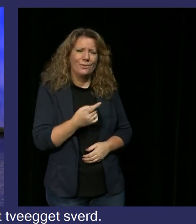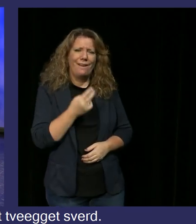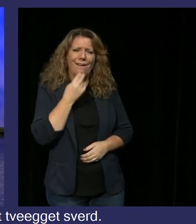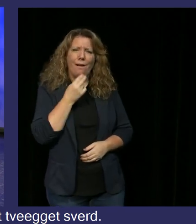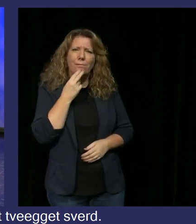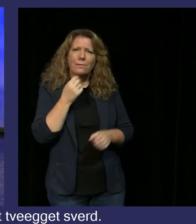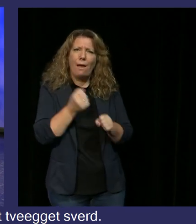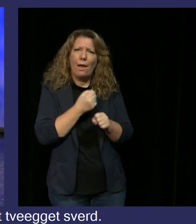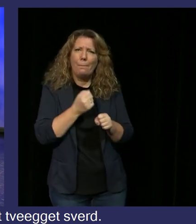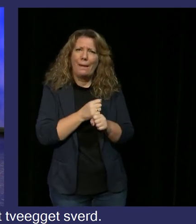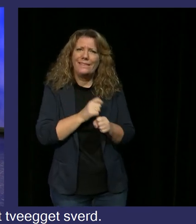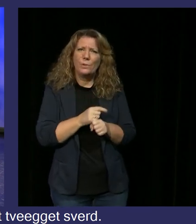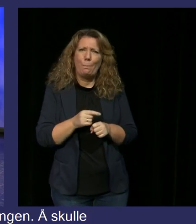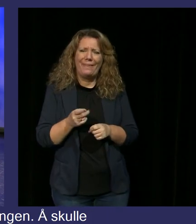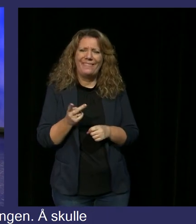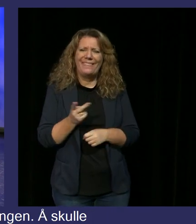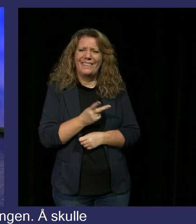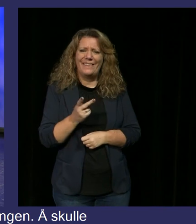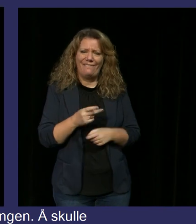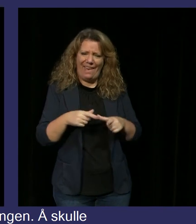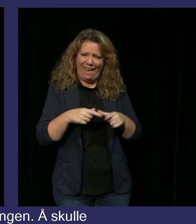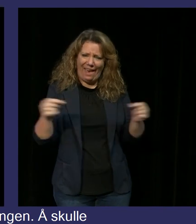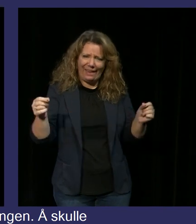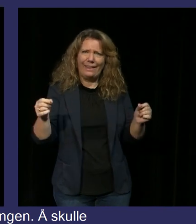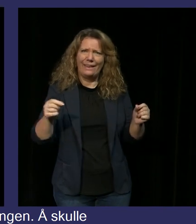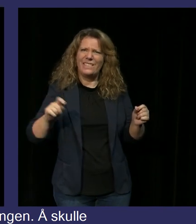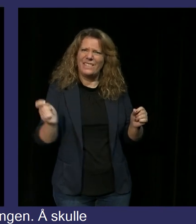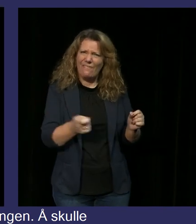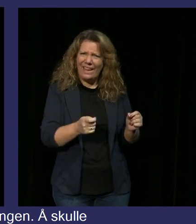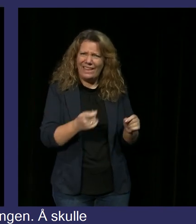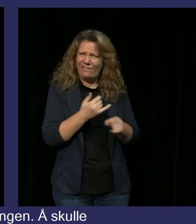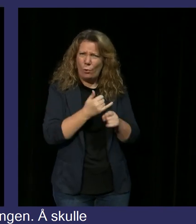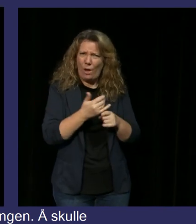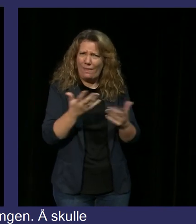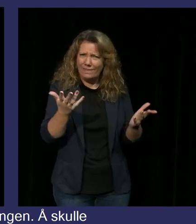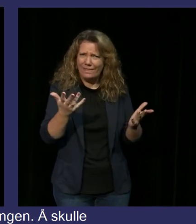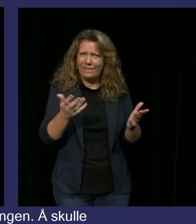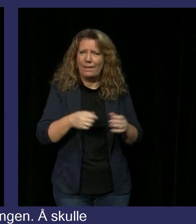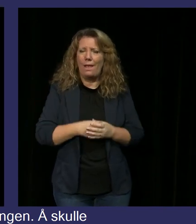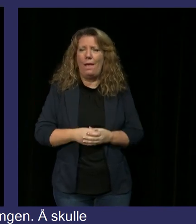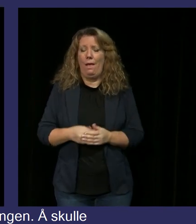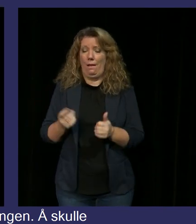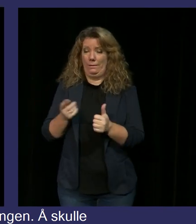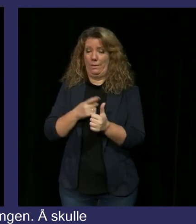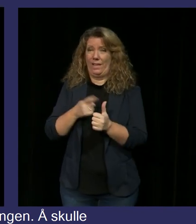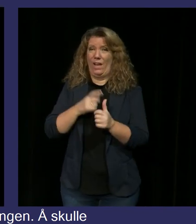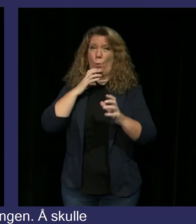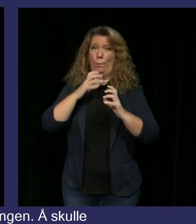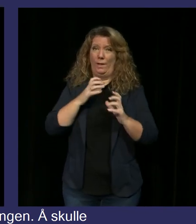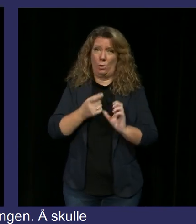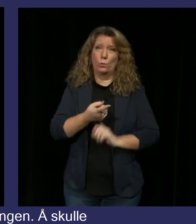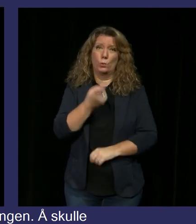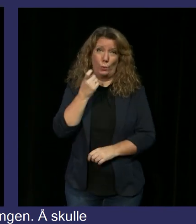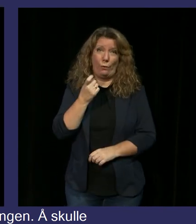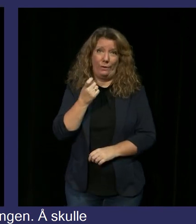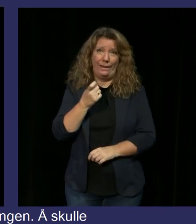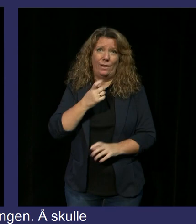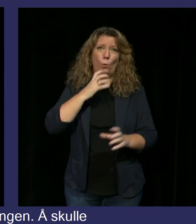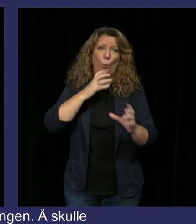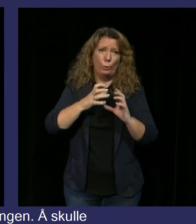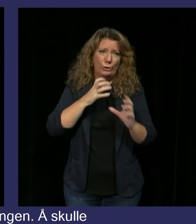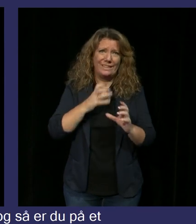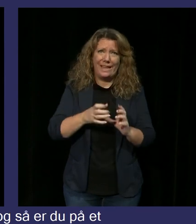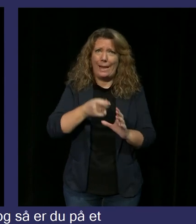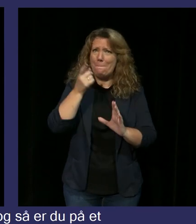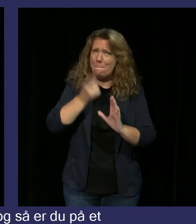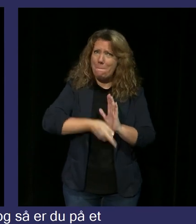tveegget sverd. Hvordan da? Ja, det ene er jo det kommunikasjonsutfordringen, og da å skulle kommunisere til noen brukere med en gang,